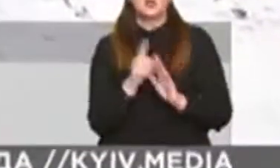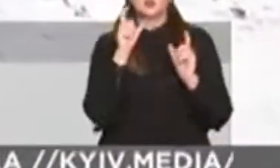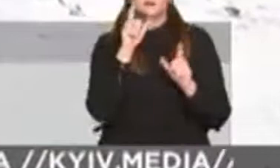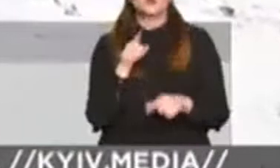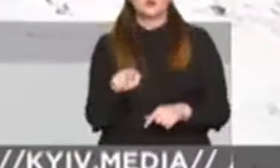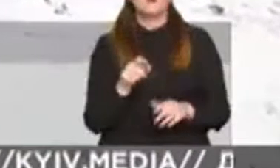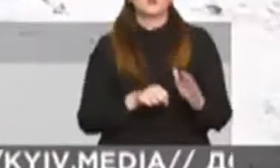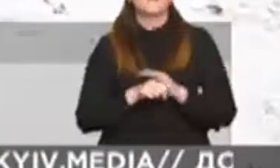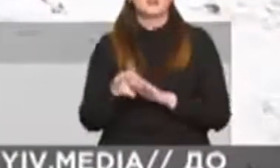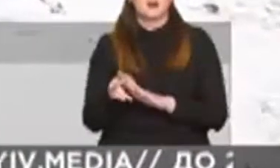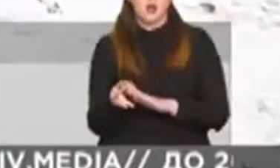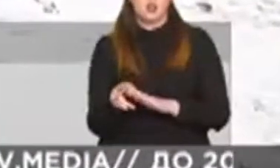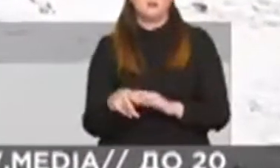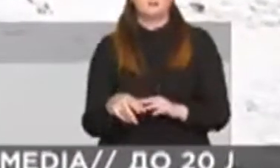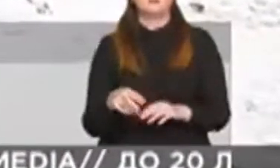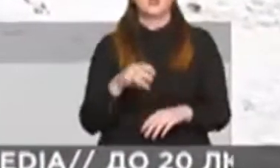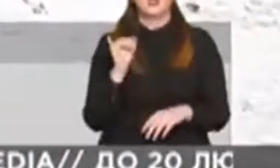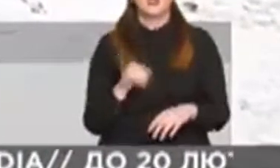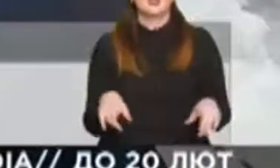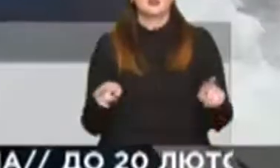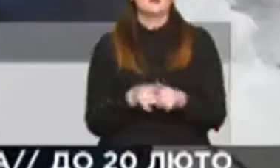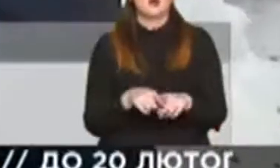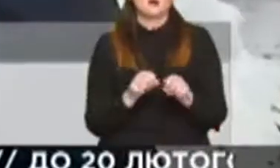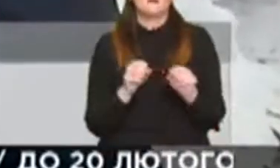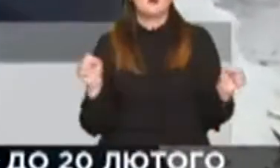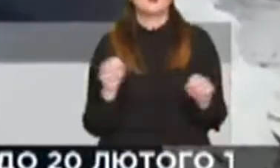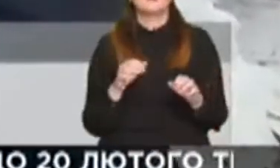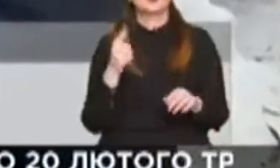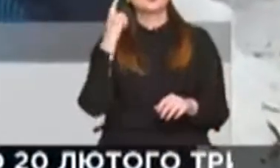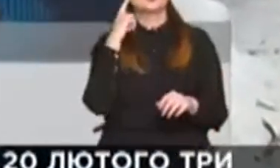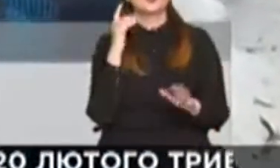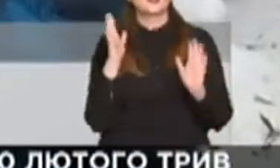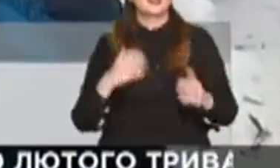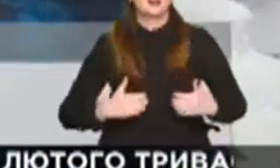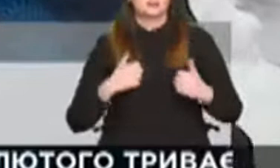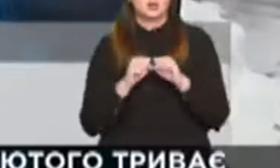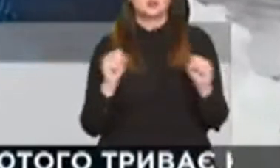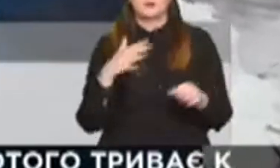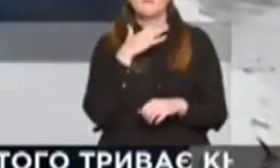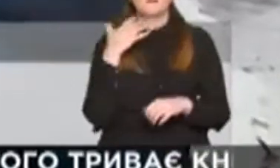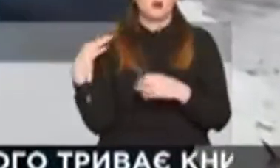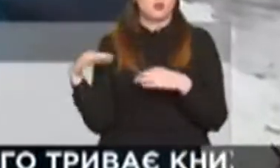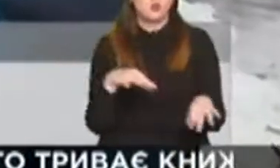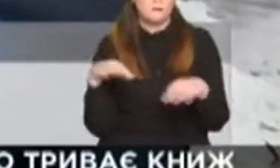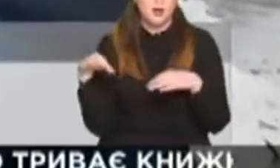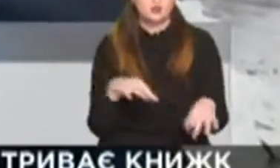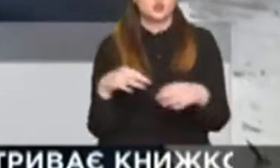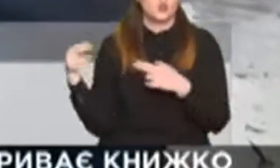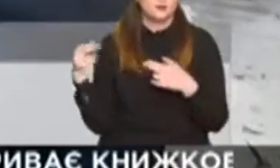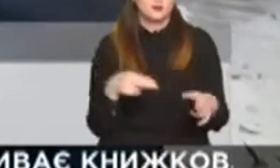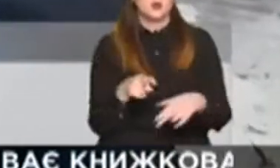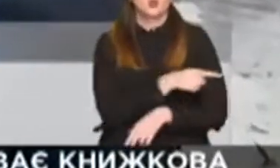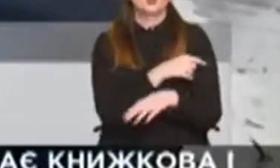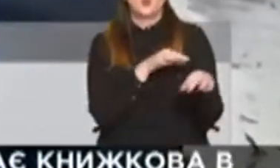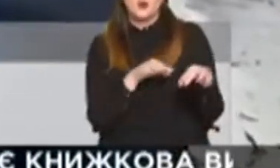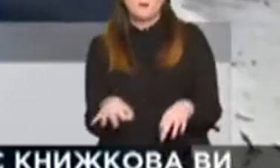кричати, щоб вона втікала. І так рванув. Тільки чула вибух страшний. Потім багато машин тут поприїхало.